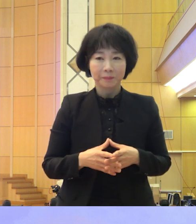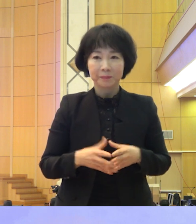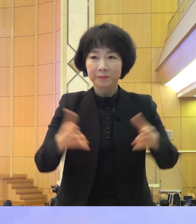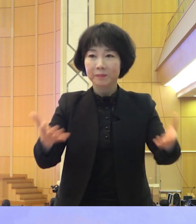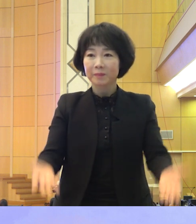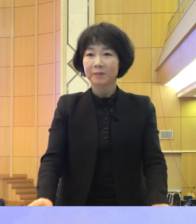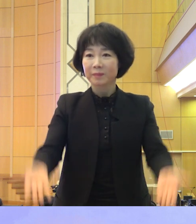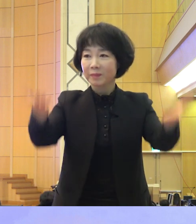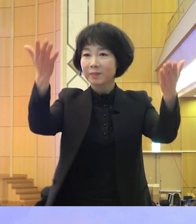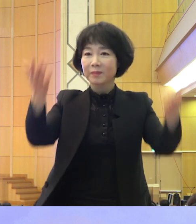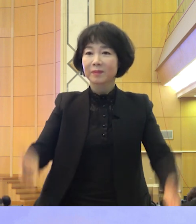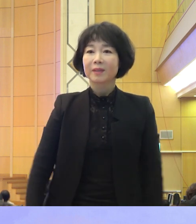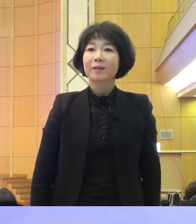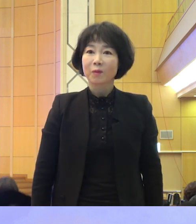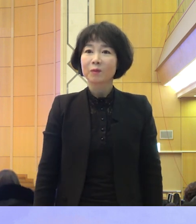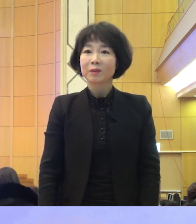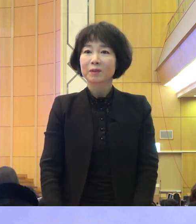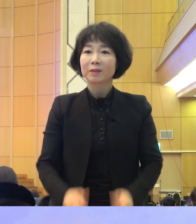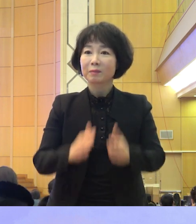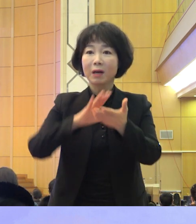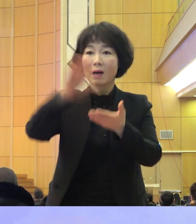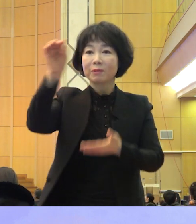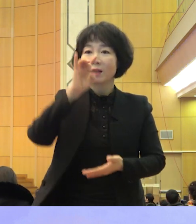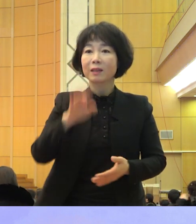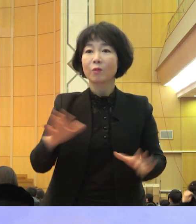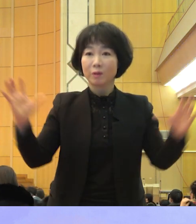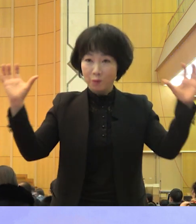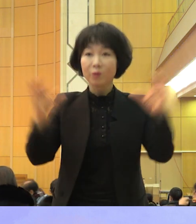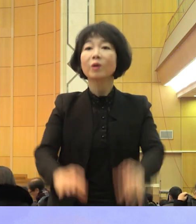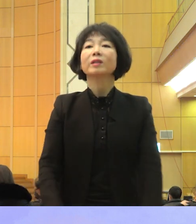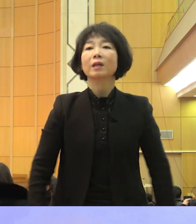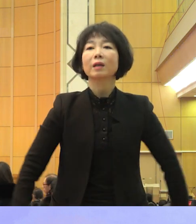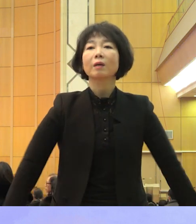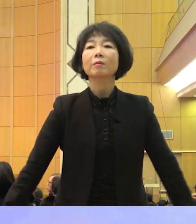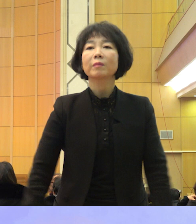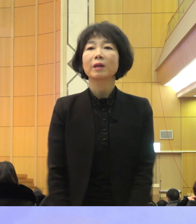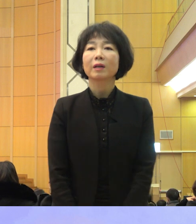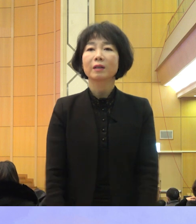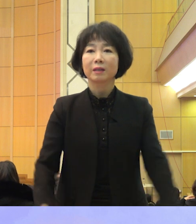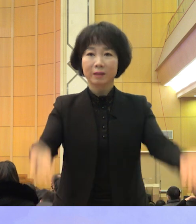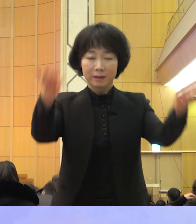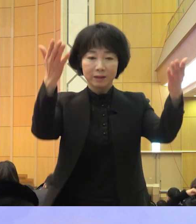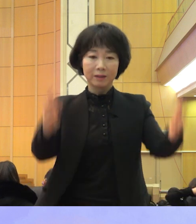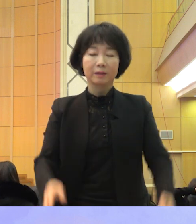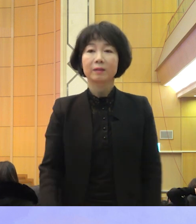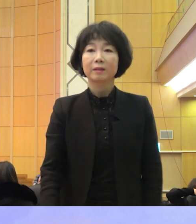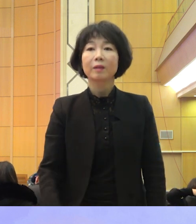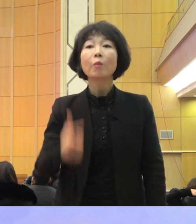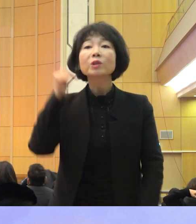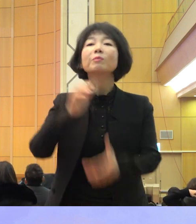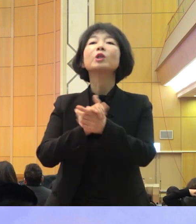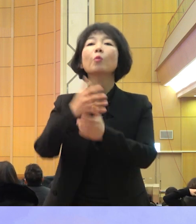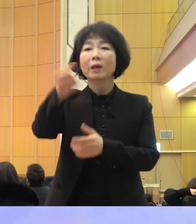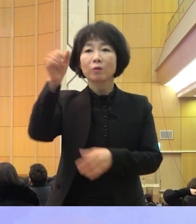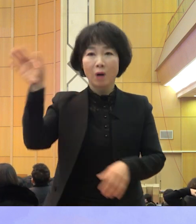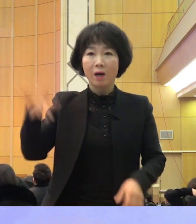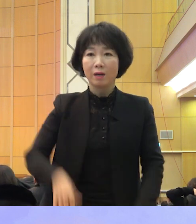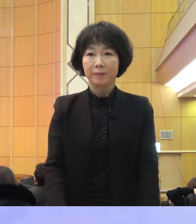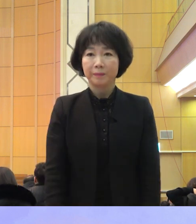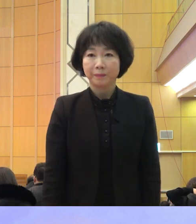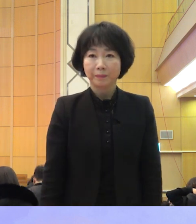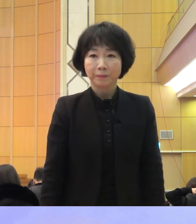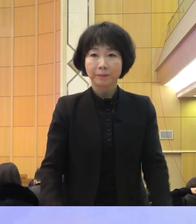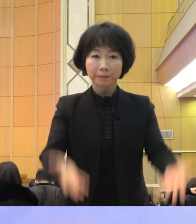다 일어나시기를 바랍니다. 하나님 축복해 주시니 2번 부르고